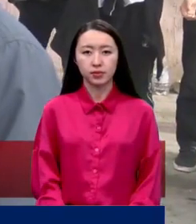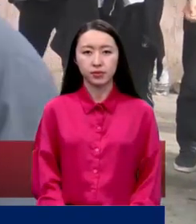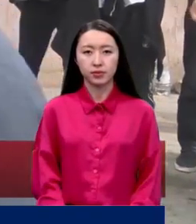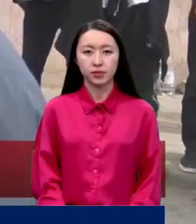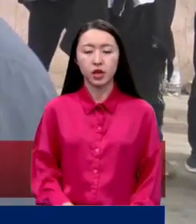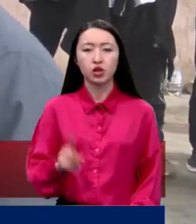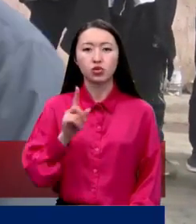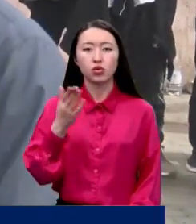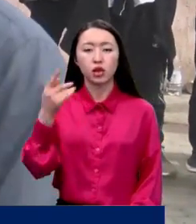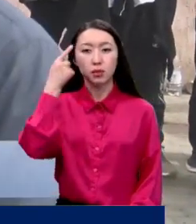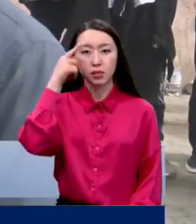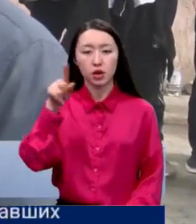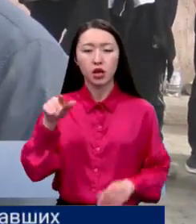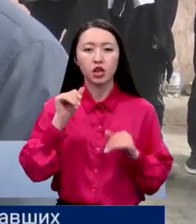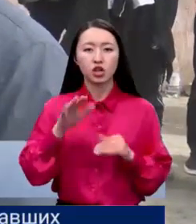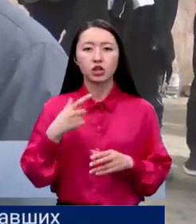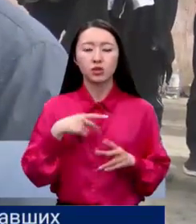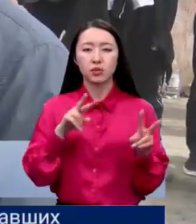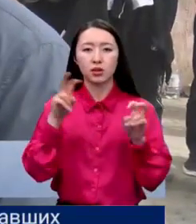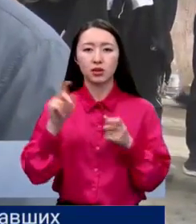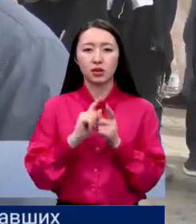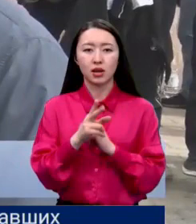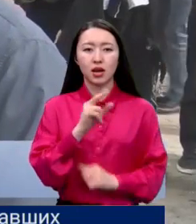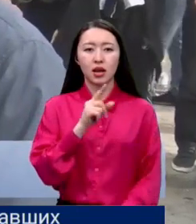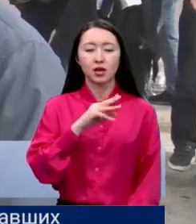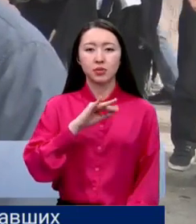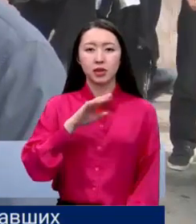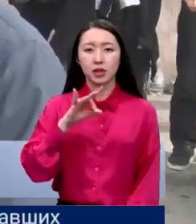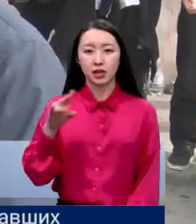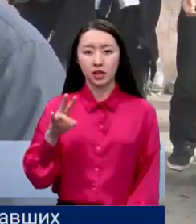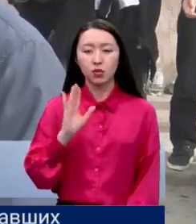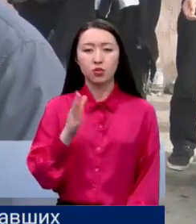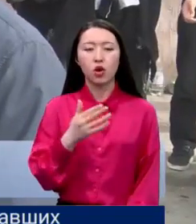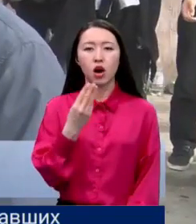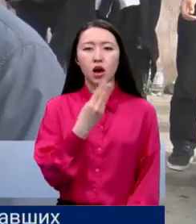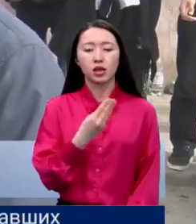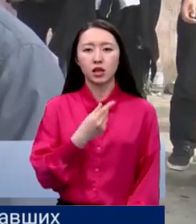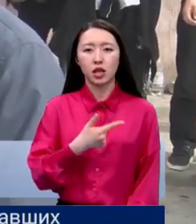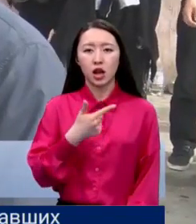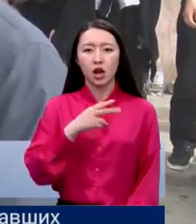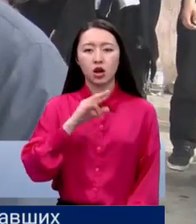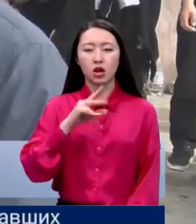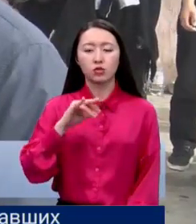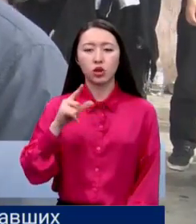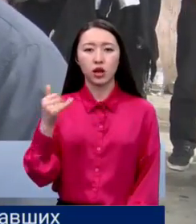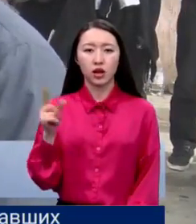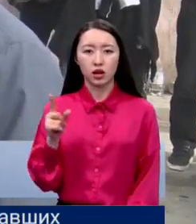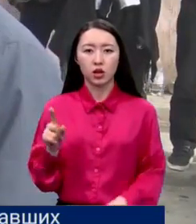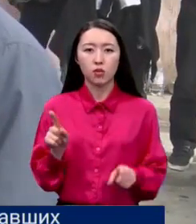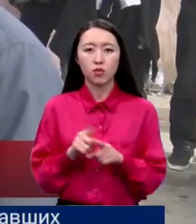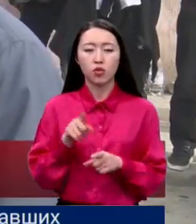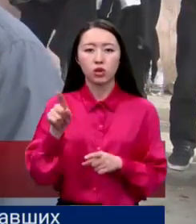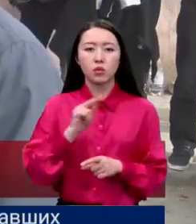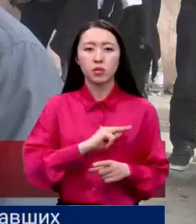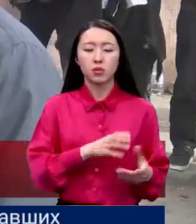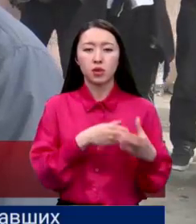Что они придумали? Они решили переименовать компанию. Было «Каспиан Дриллинг», теперь будет «Атырау Мунай Газгеология». Будто бы туда переведут